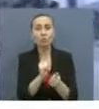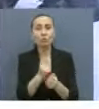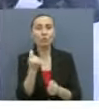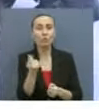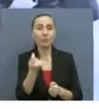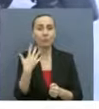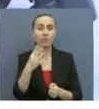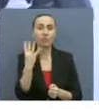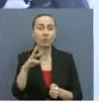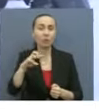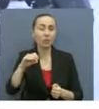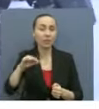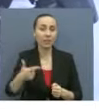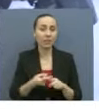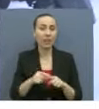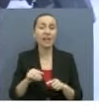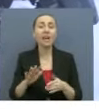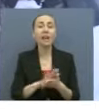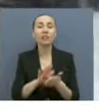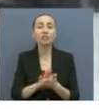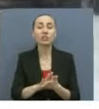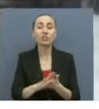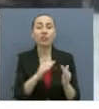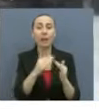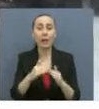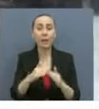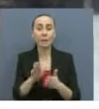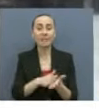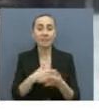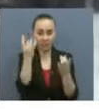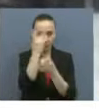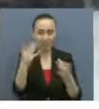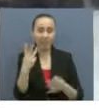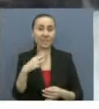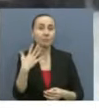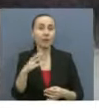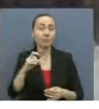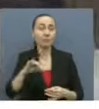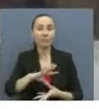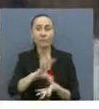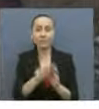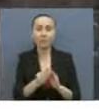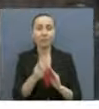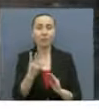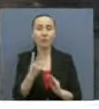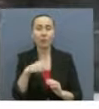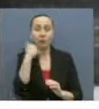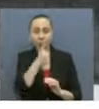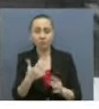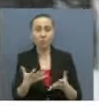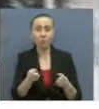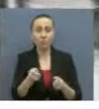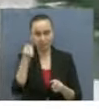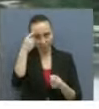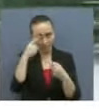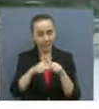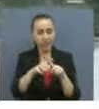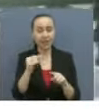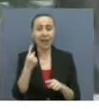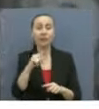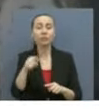54 миллиона тенге и очистительный комплекс для масличных культур на 35 миллионов. В целом, за последние три года приобретено техники на